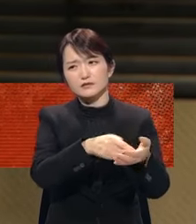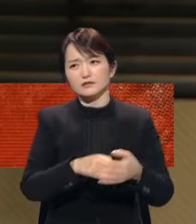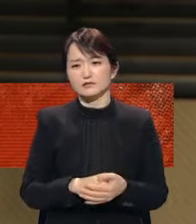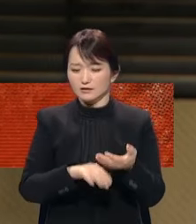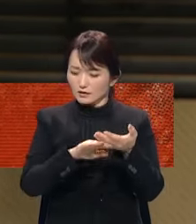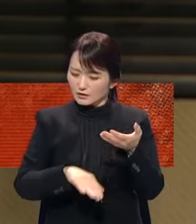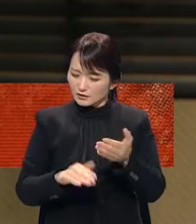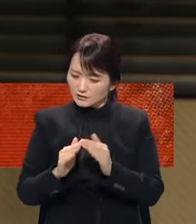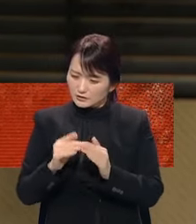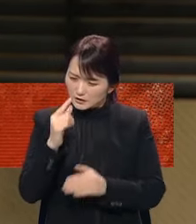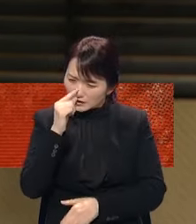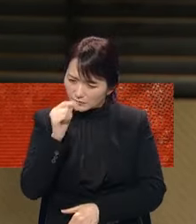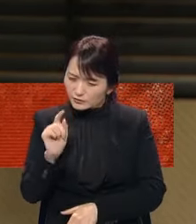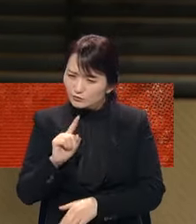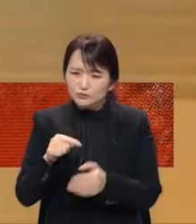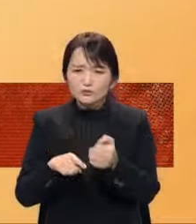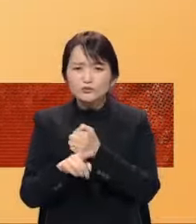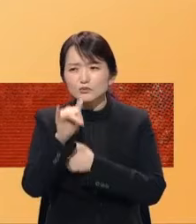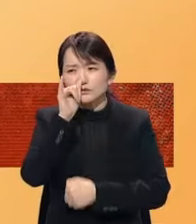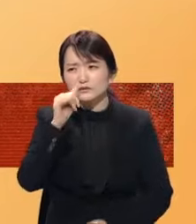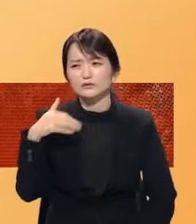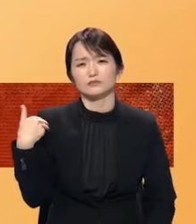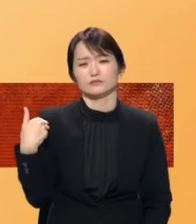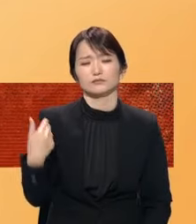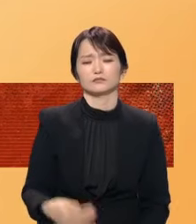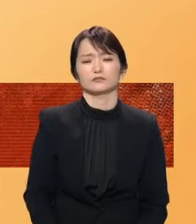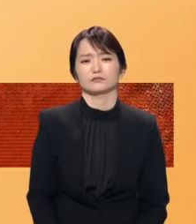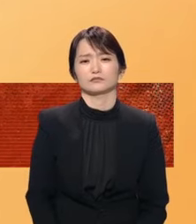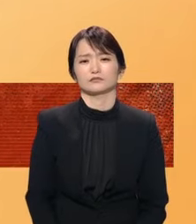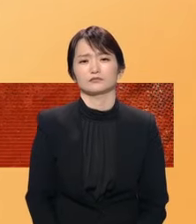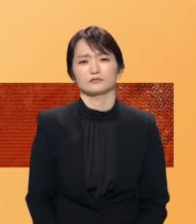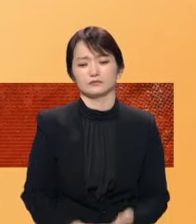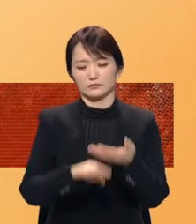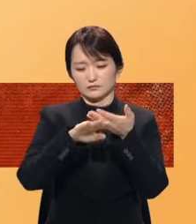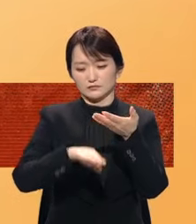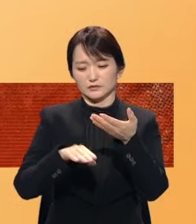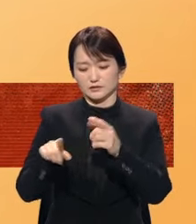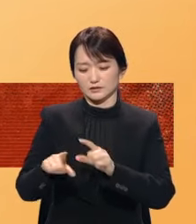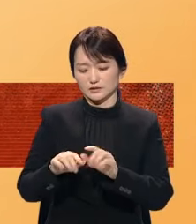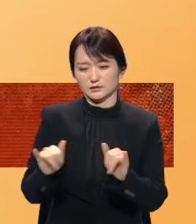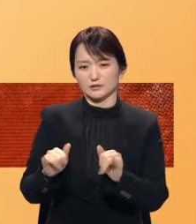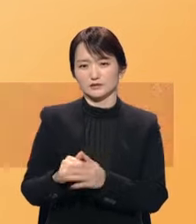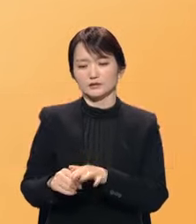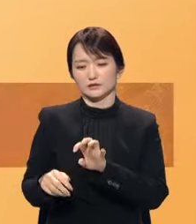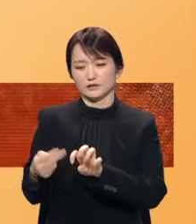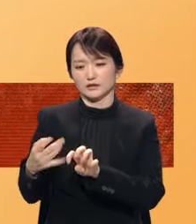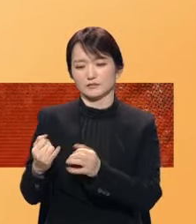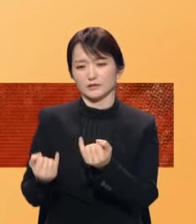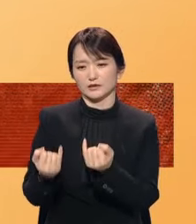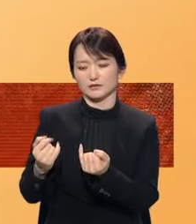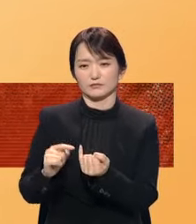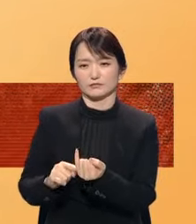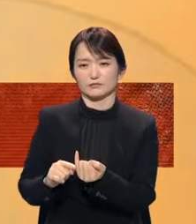건지 뭔가 다른 이유가 있었던 건지는 알 수 없습니다만, 아래층의 거주자는 40대 자매였는데 이제 그 49살